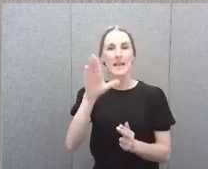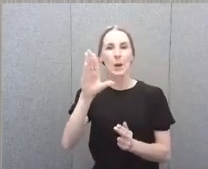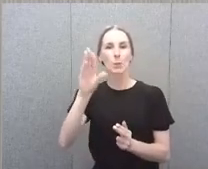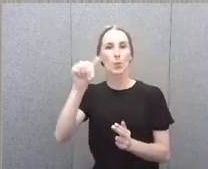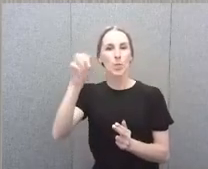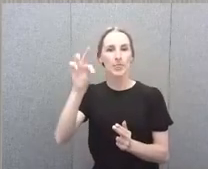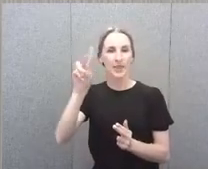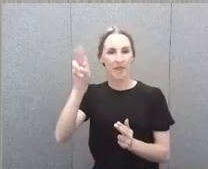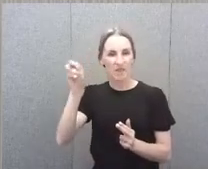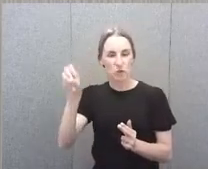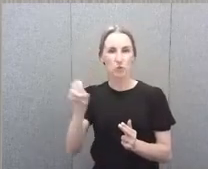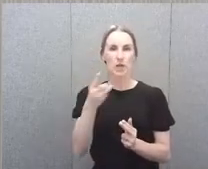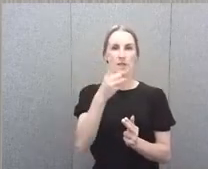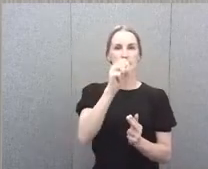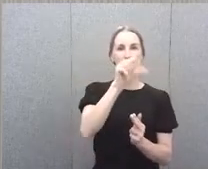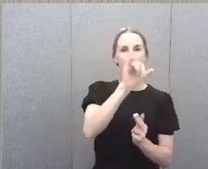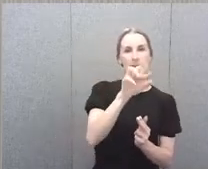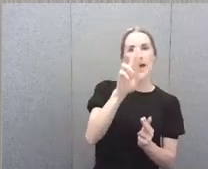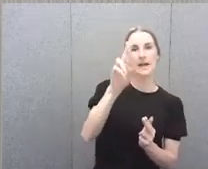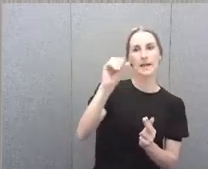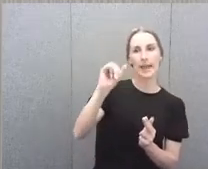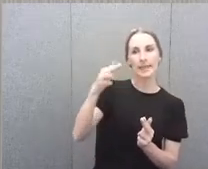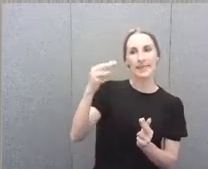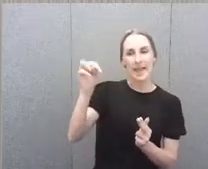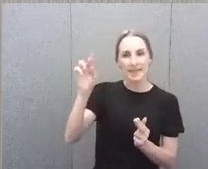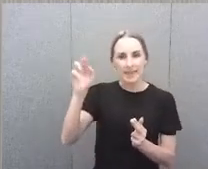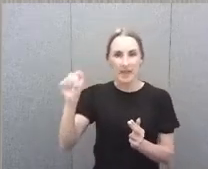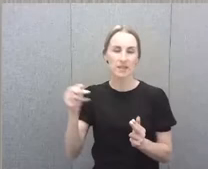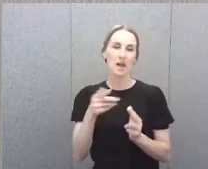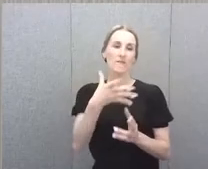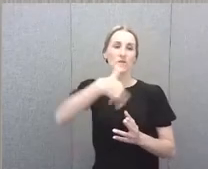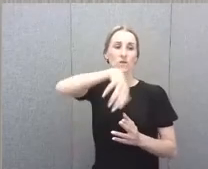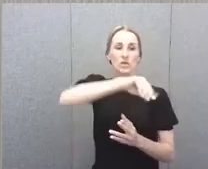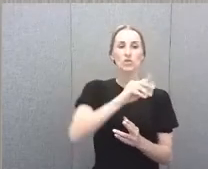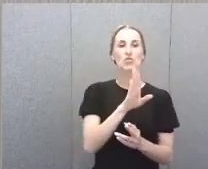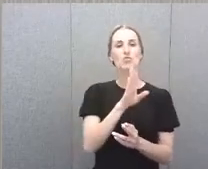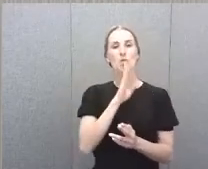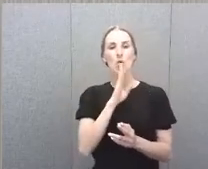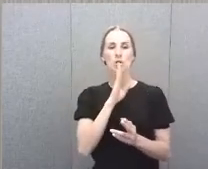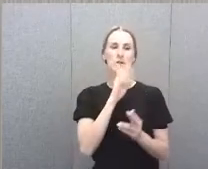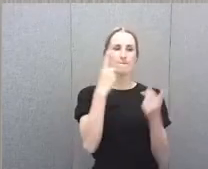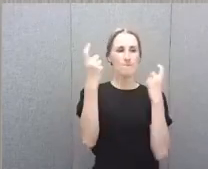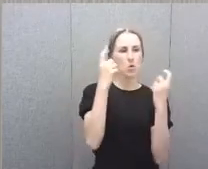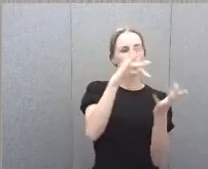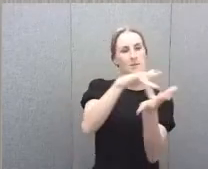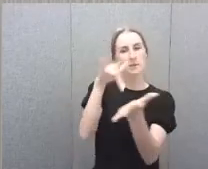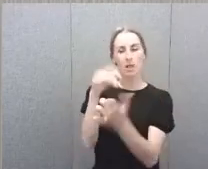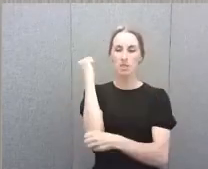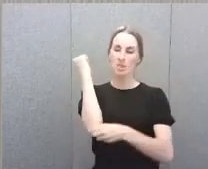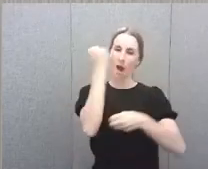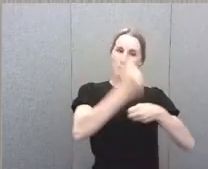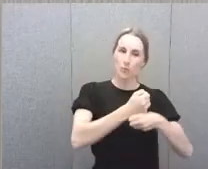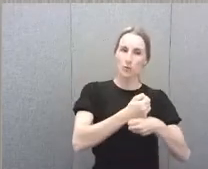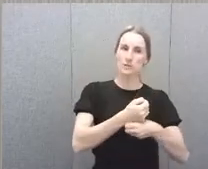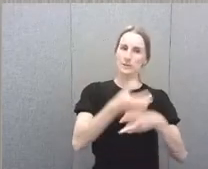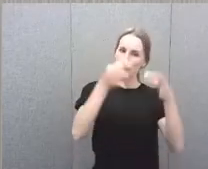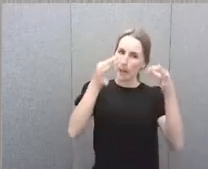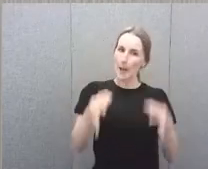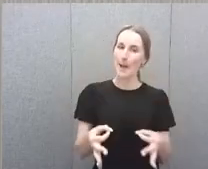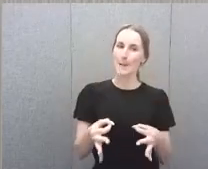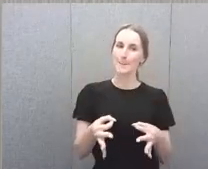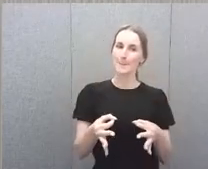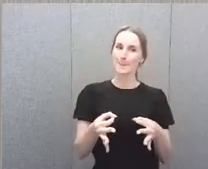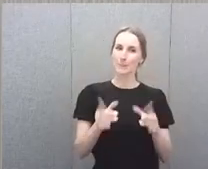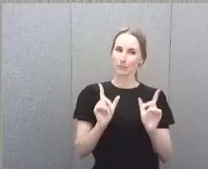вопросам женщинам, мы являемся перед вами в долгу за ту работу, которую вы выполняете для продвижения безопасности